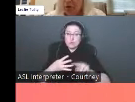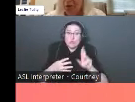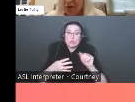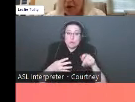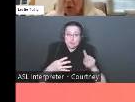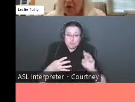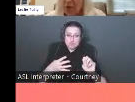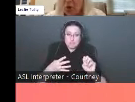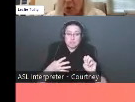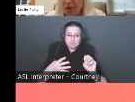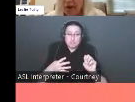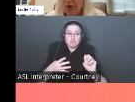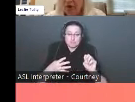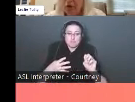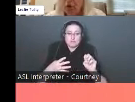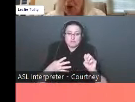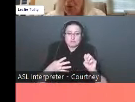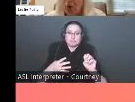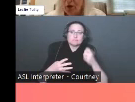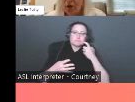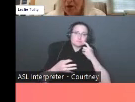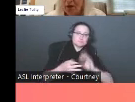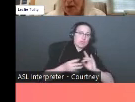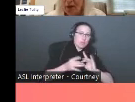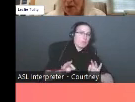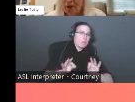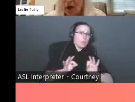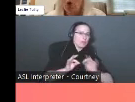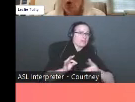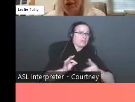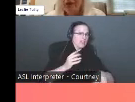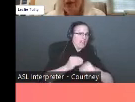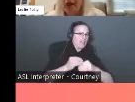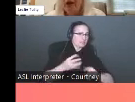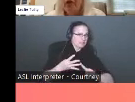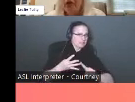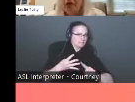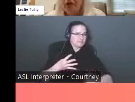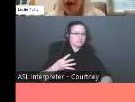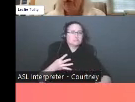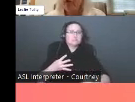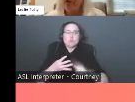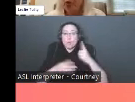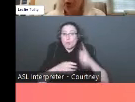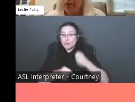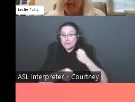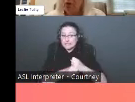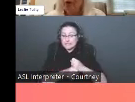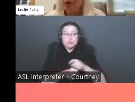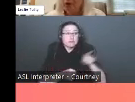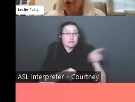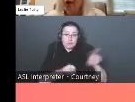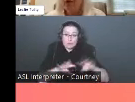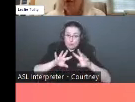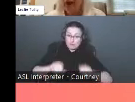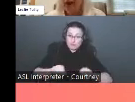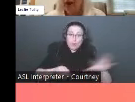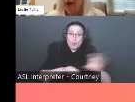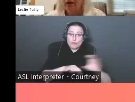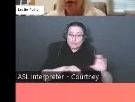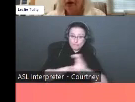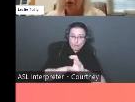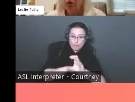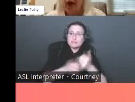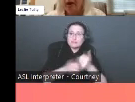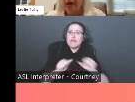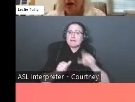partenaire? Crainte, au cours de la dernière année, avez-vous eu peur de votre partenaire ou de votre ex-partenaire? Viol, au cours de la dernière année, avez-vous été